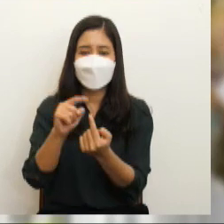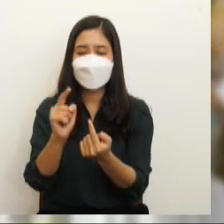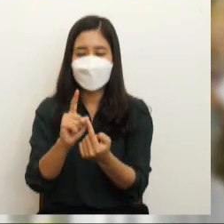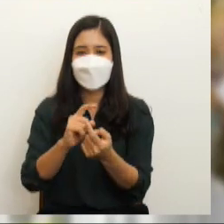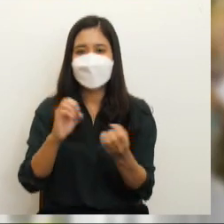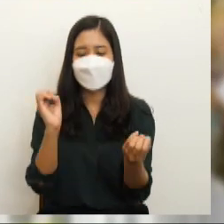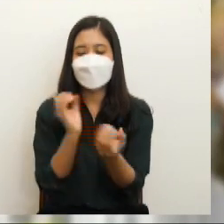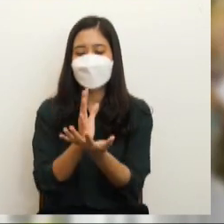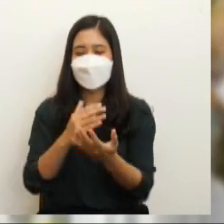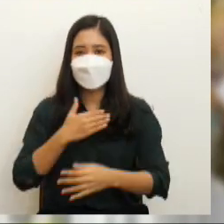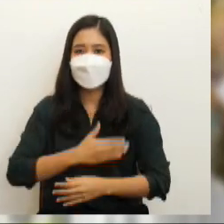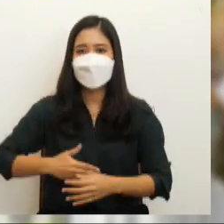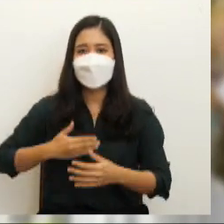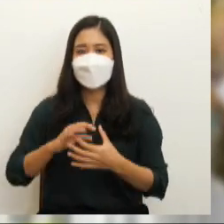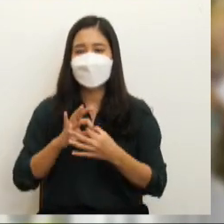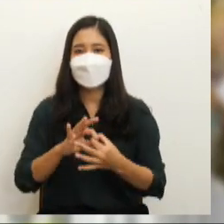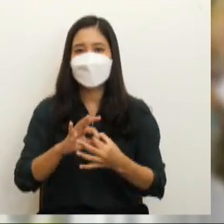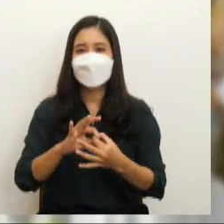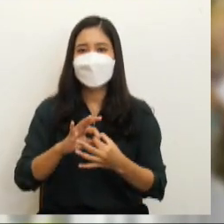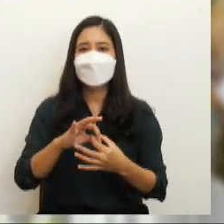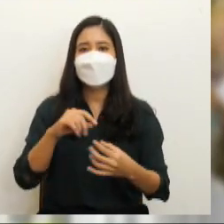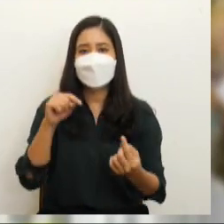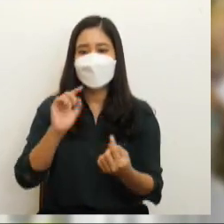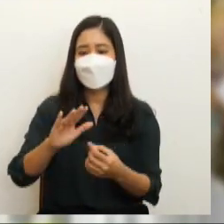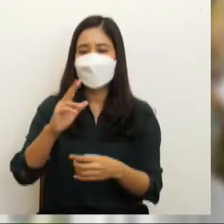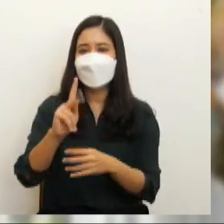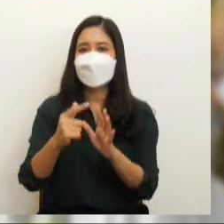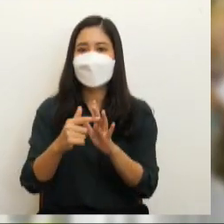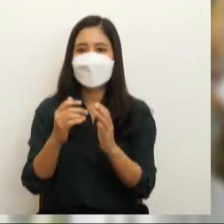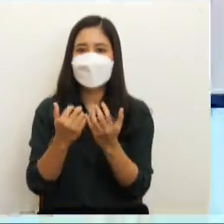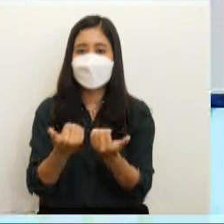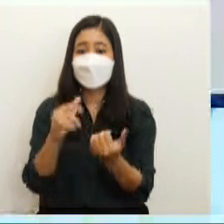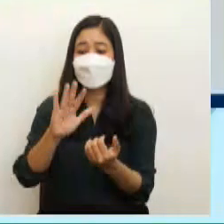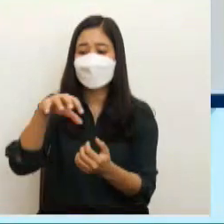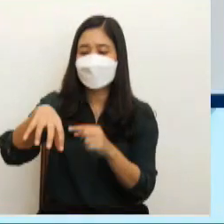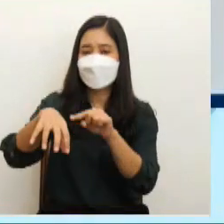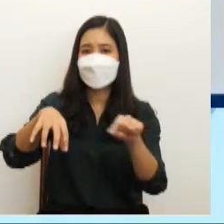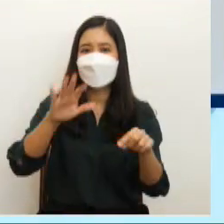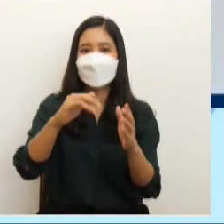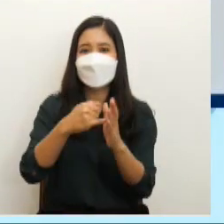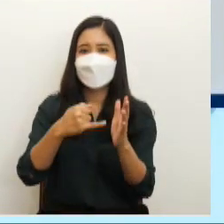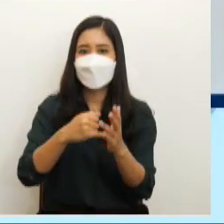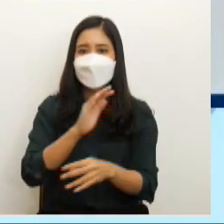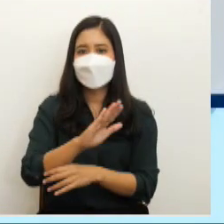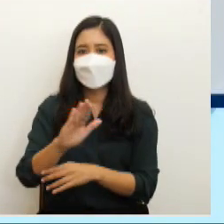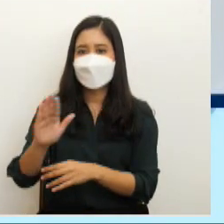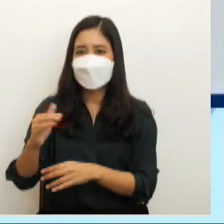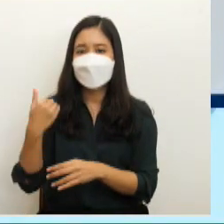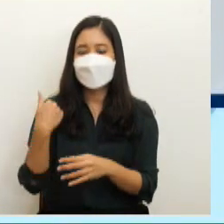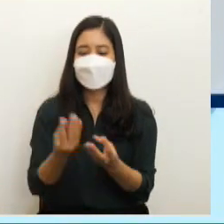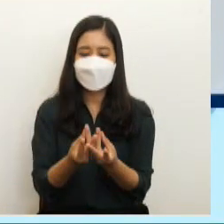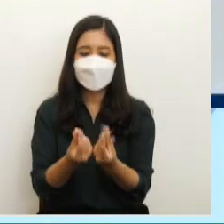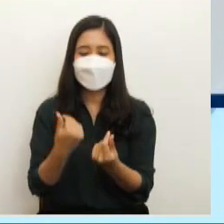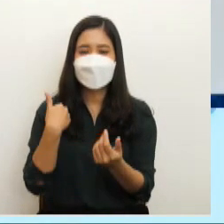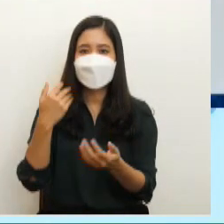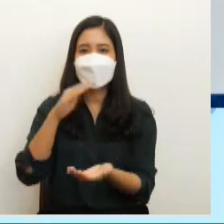นี่แหละนะครับที่สปสชในเขตพื้นที่นั้นนะครับซึ่งทั่วประเทศมี13เขตพื้นที่หรือเราไปยื่นที่นะครับโรงพยาบาล